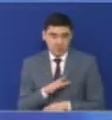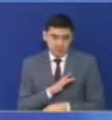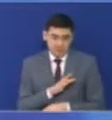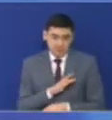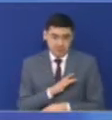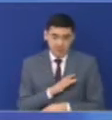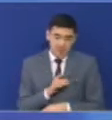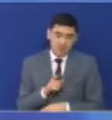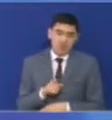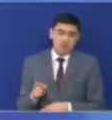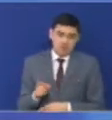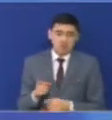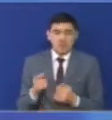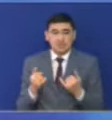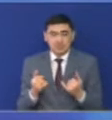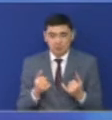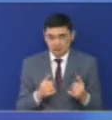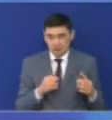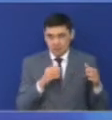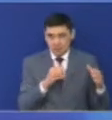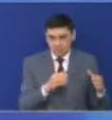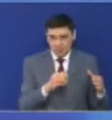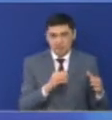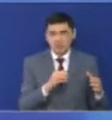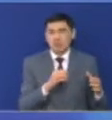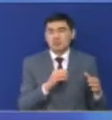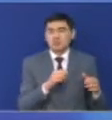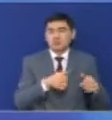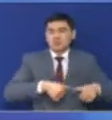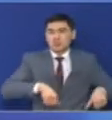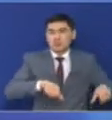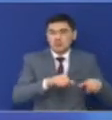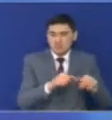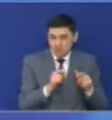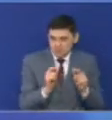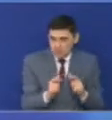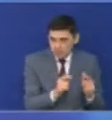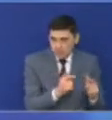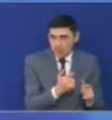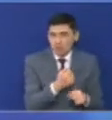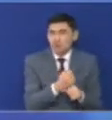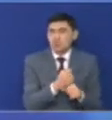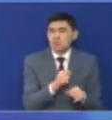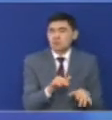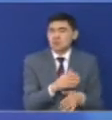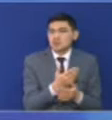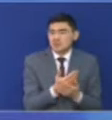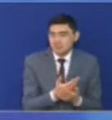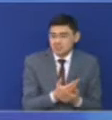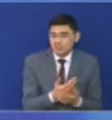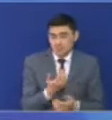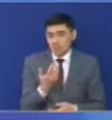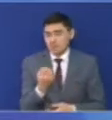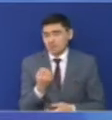отметили направления и задачи Совета общественного согласия, доложили о ходе реализации проектов в его рамках. Кроме того, на совещании были